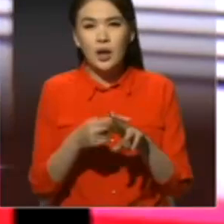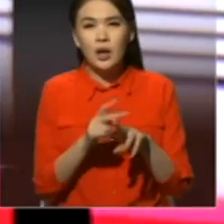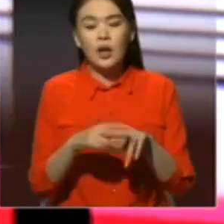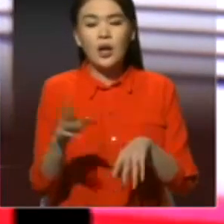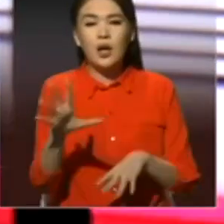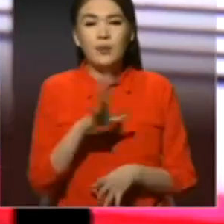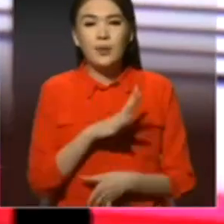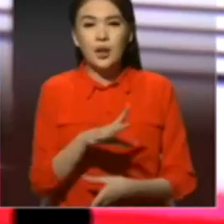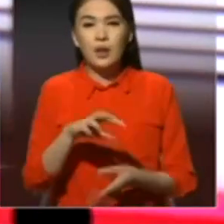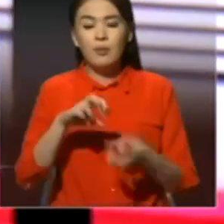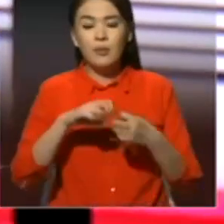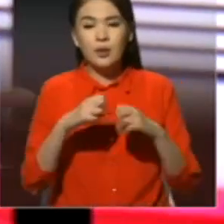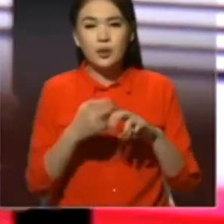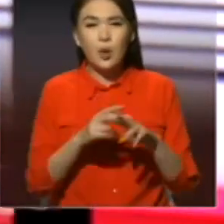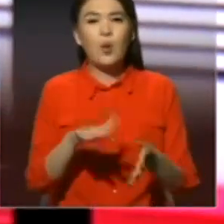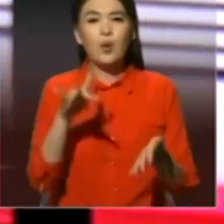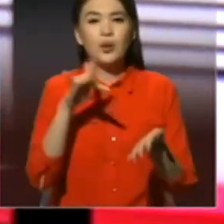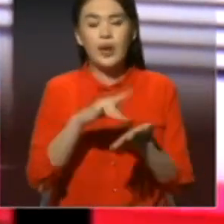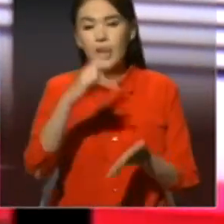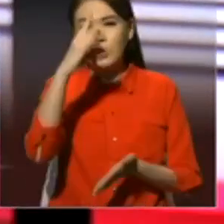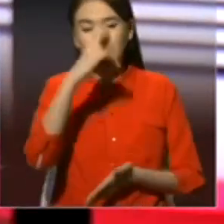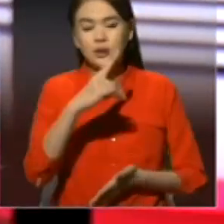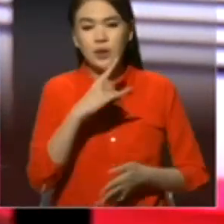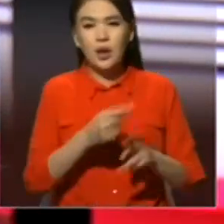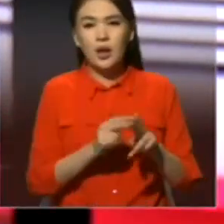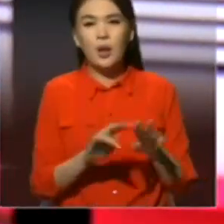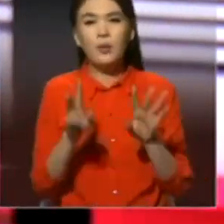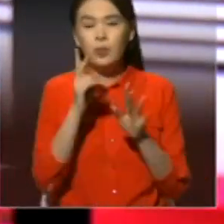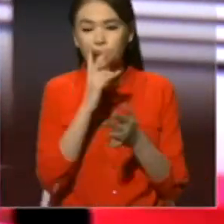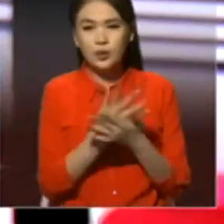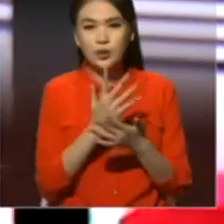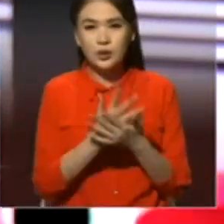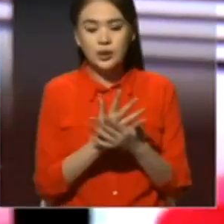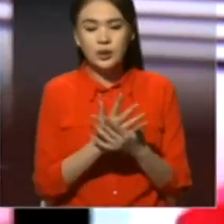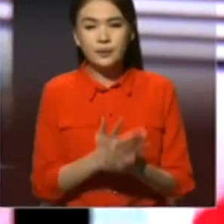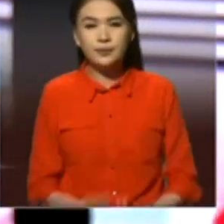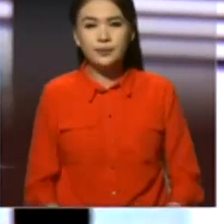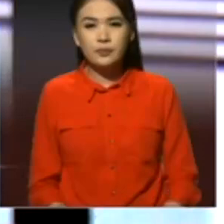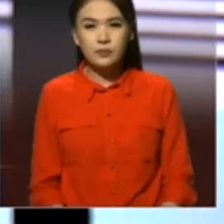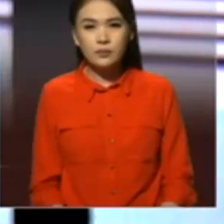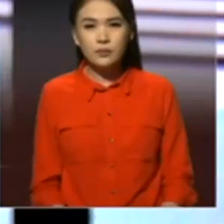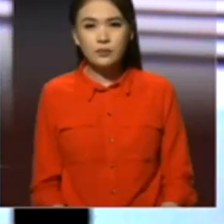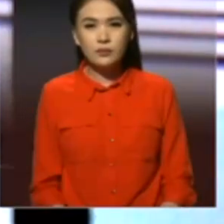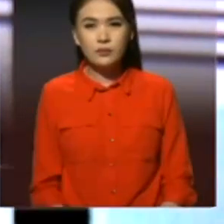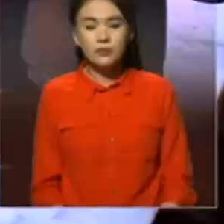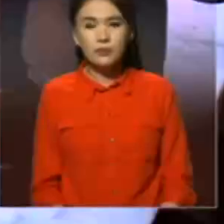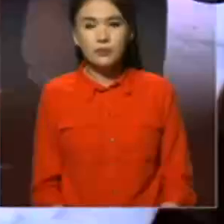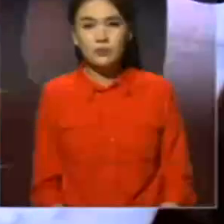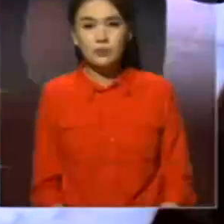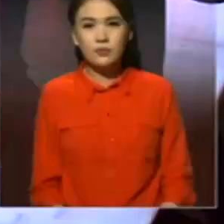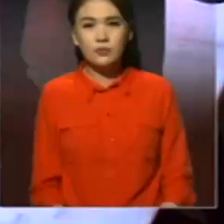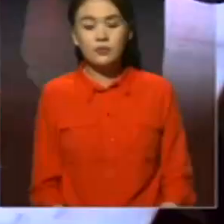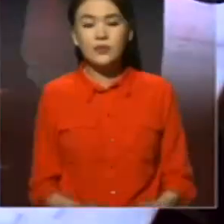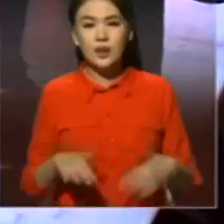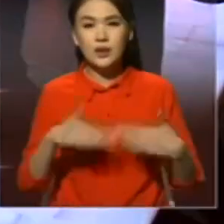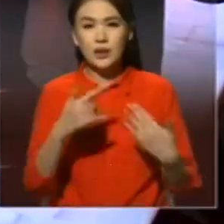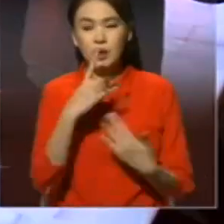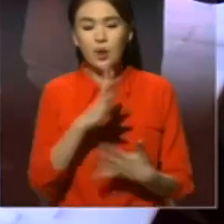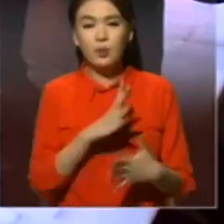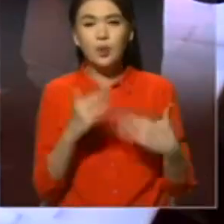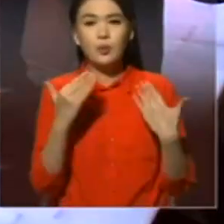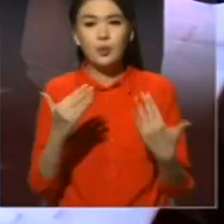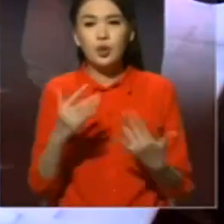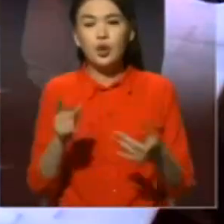ма деген кезде. Бұл жерде орта қазақстандық мәселелерді көрсетеді, көтереді. Қысқарт деп айтып отырсыз ғой, бүгінгі